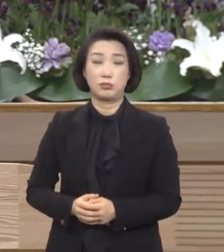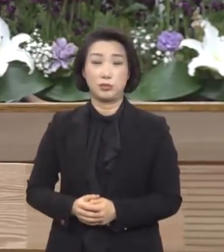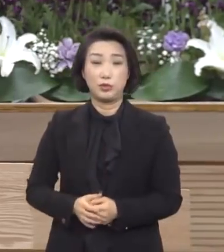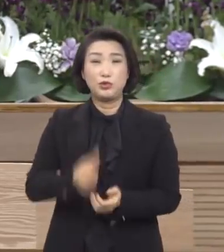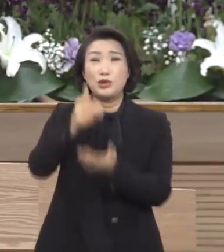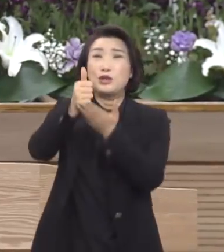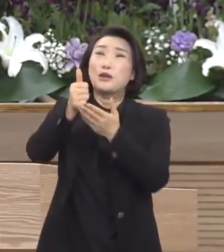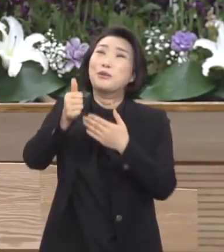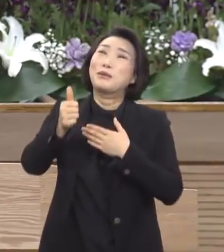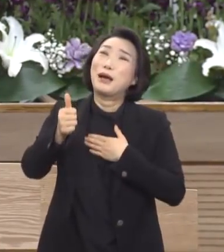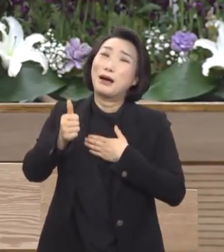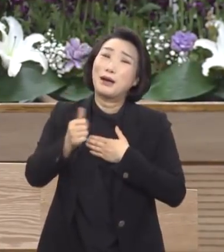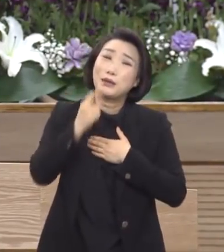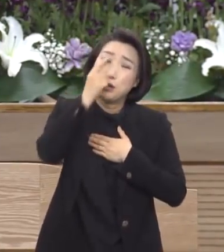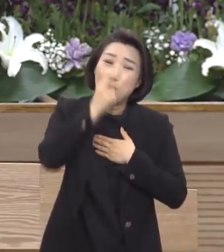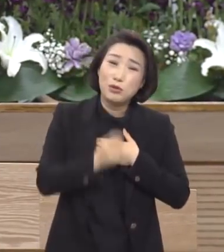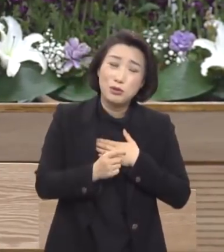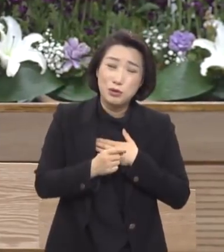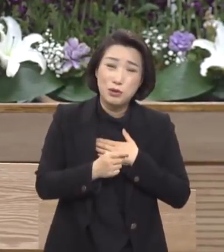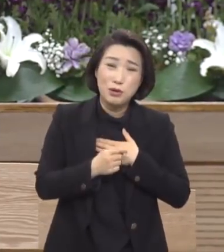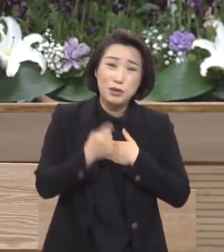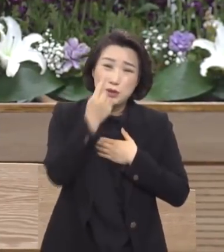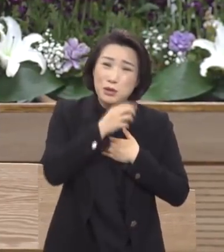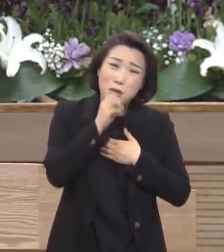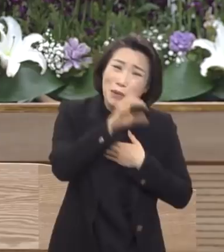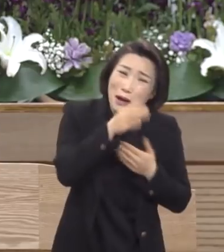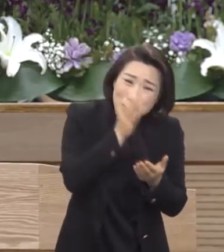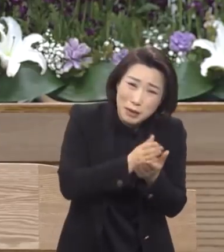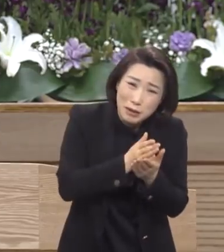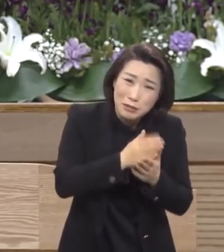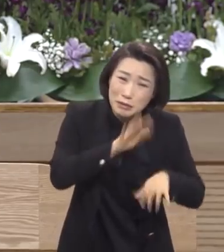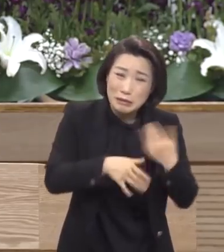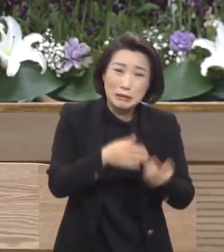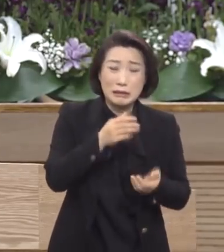주님, 내가 더러운 것은 입 밖에도 내지 않는